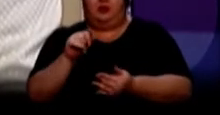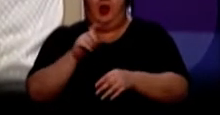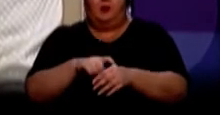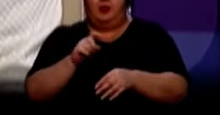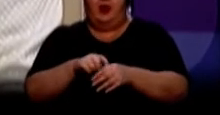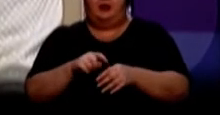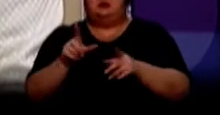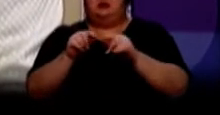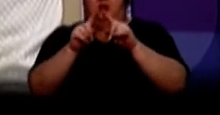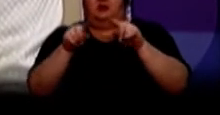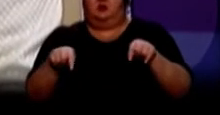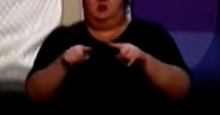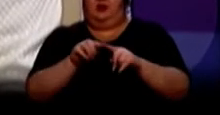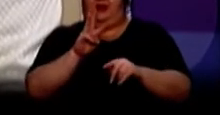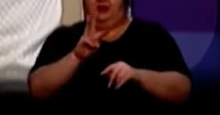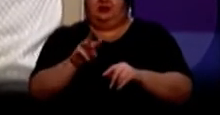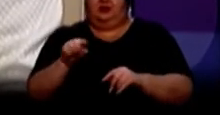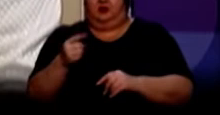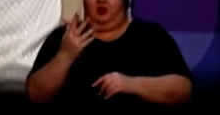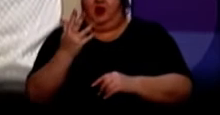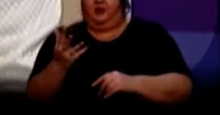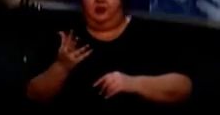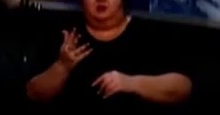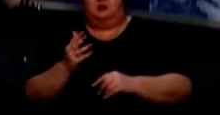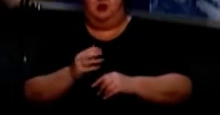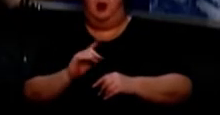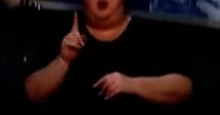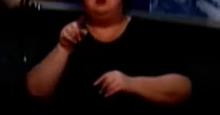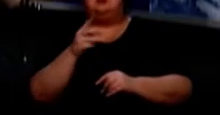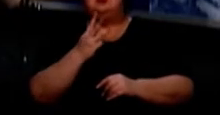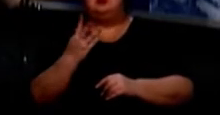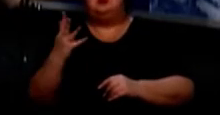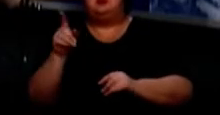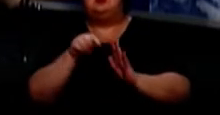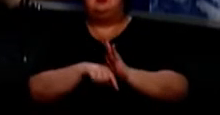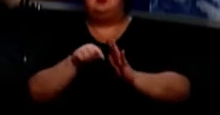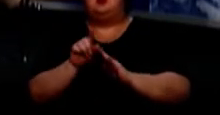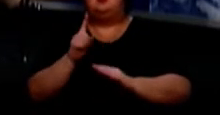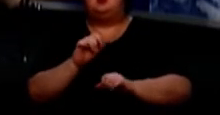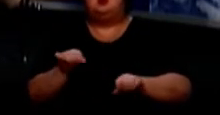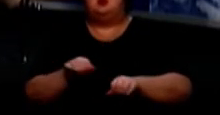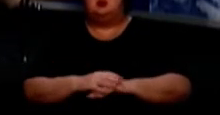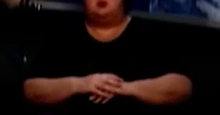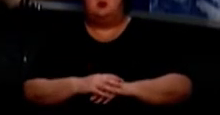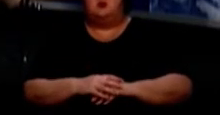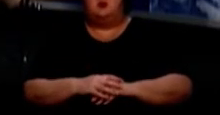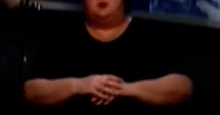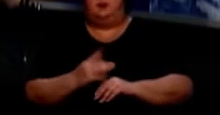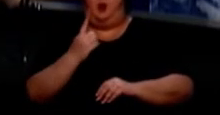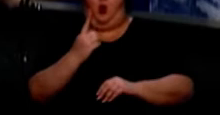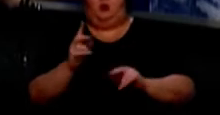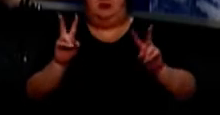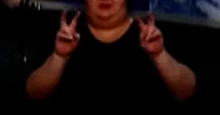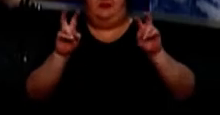з позначками трійка і п'ятірка. Та, що ми не так кладемо з цими позначками? Чому їх не можна до пластику? Тому що один із видів